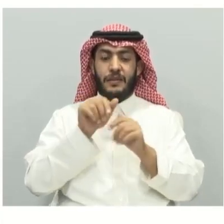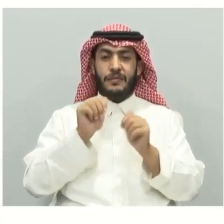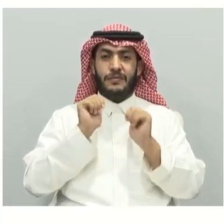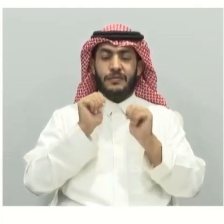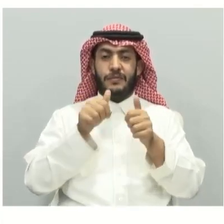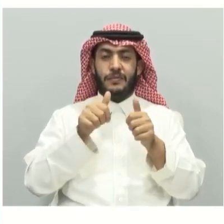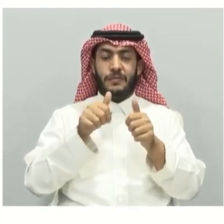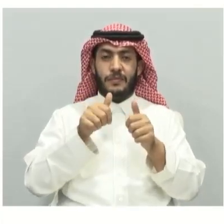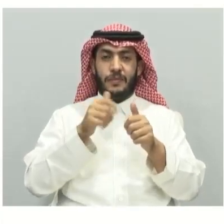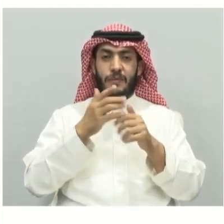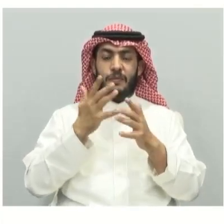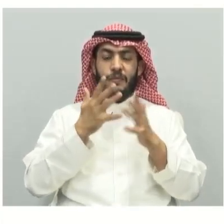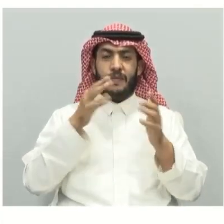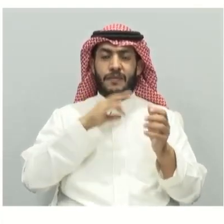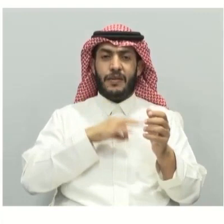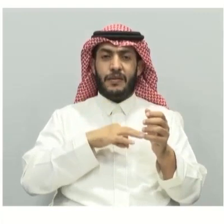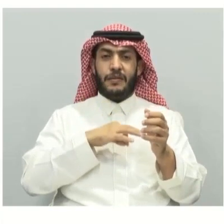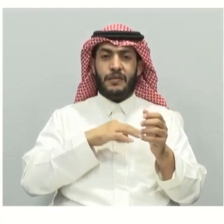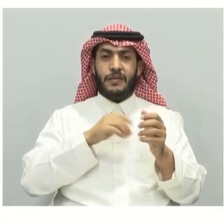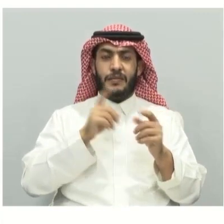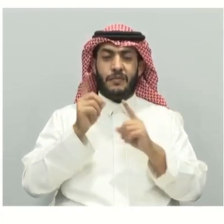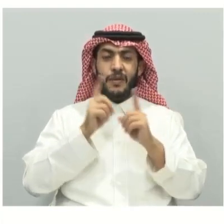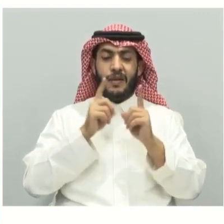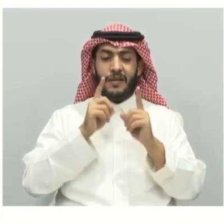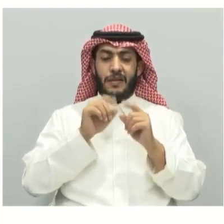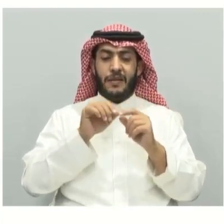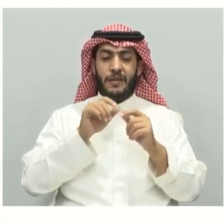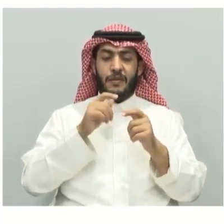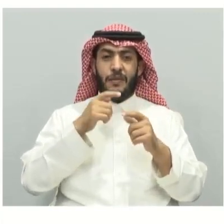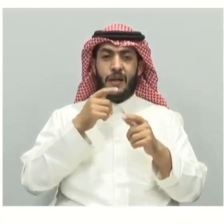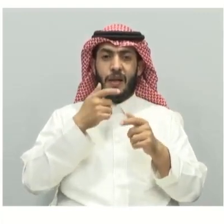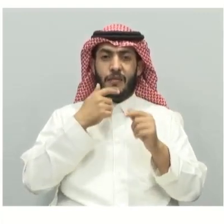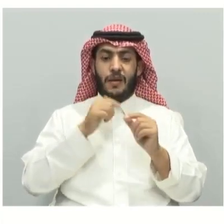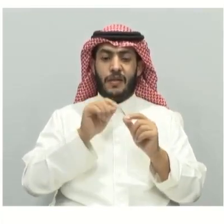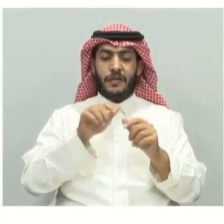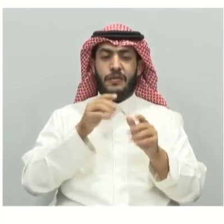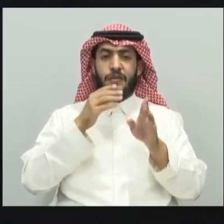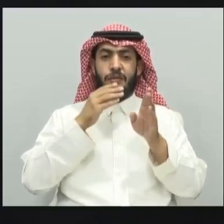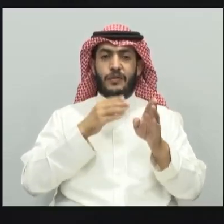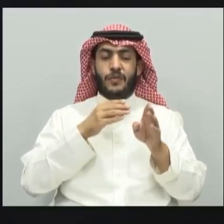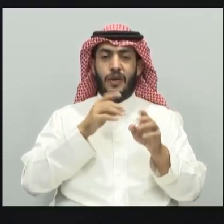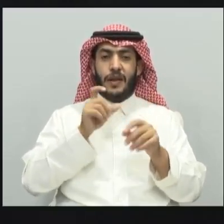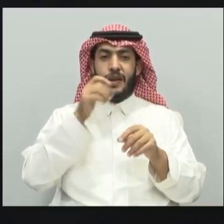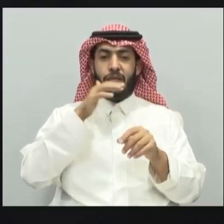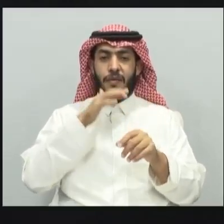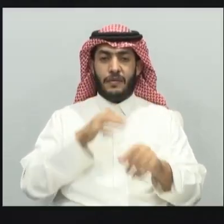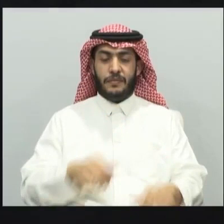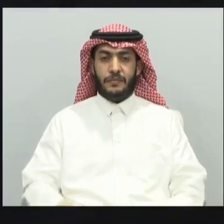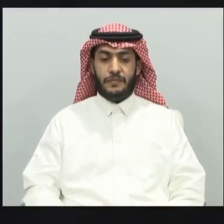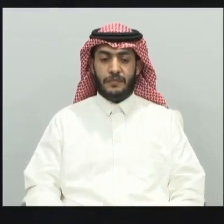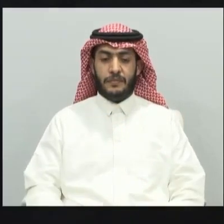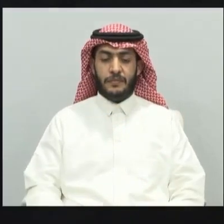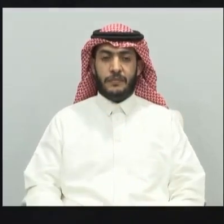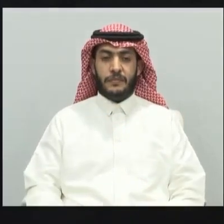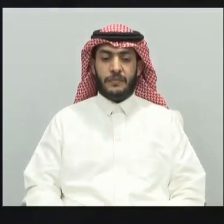الجهود الجباره من المحدثين في محاربه الوضع في سنه النبي صلى الله عليه وسلم